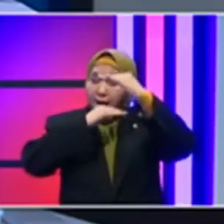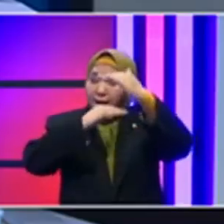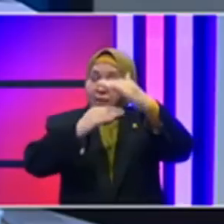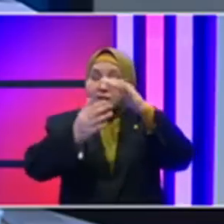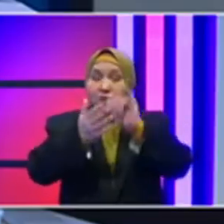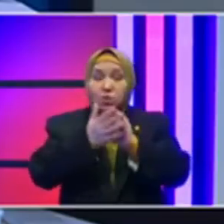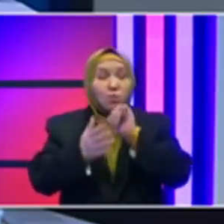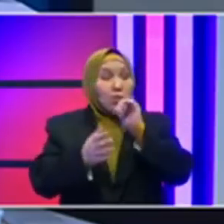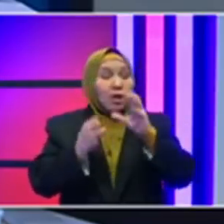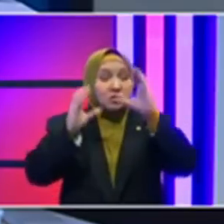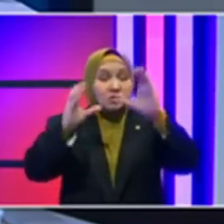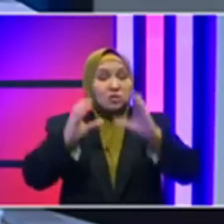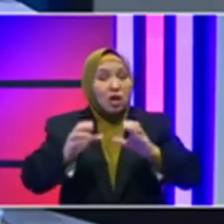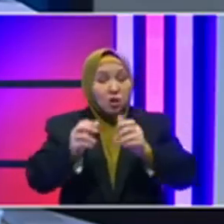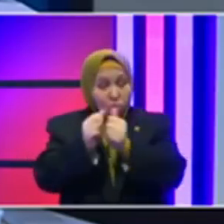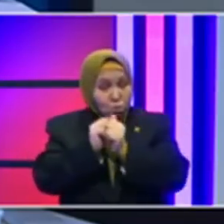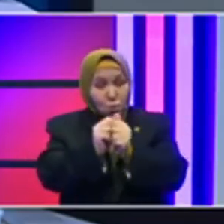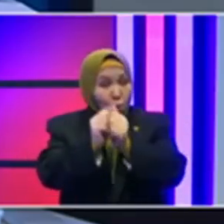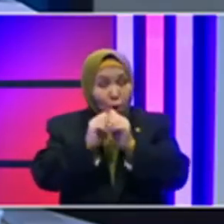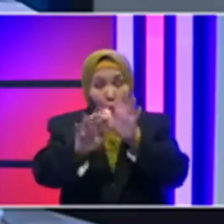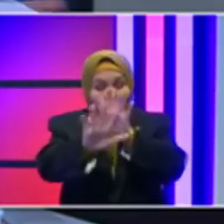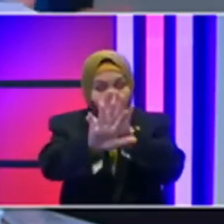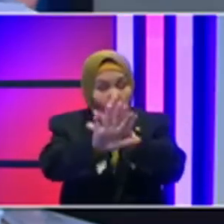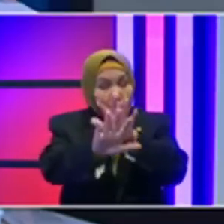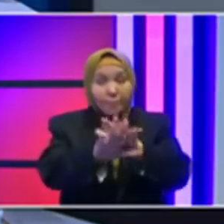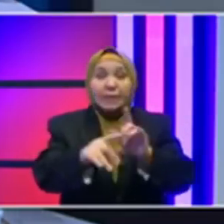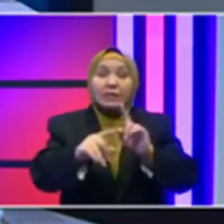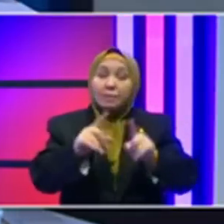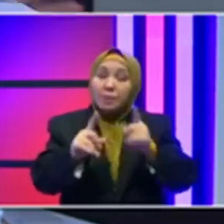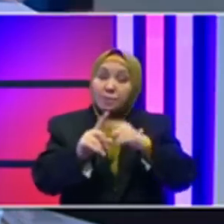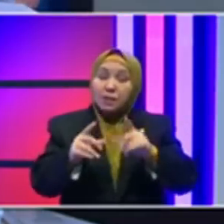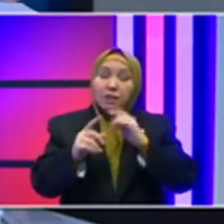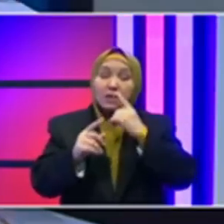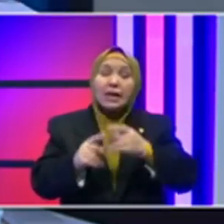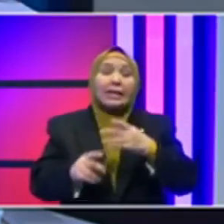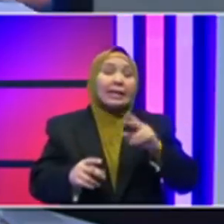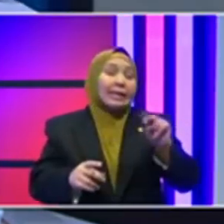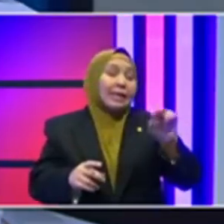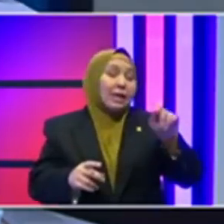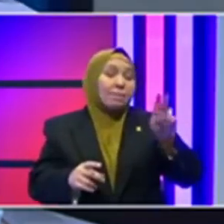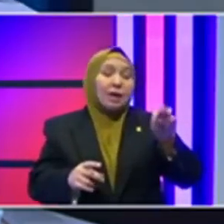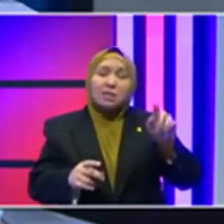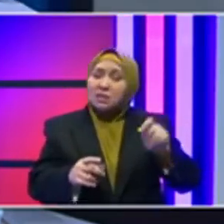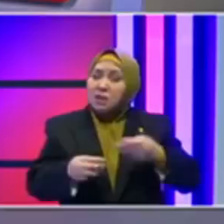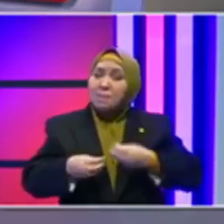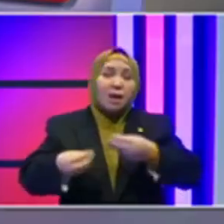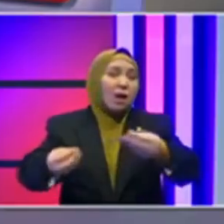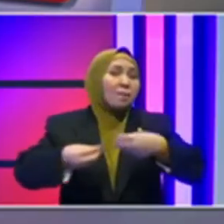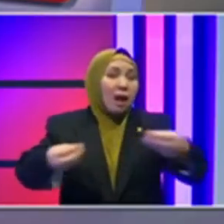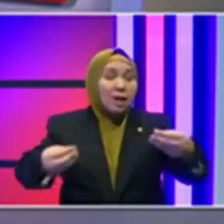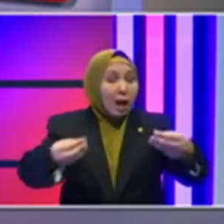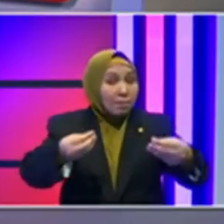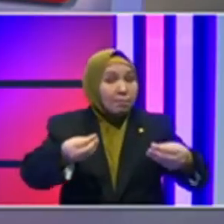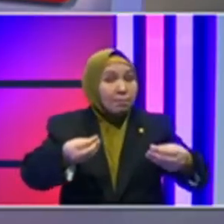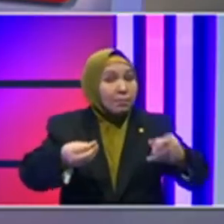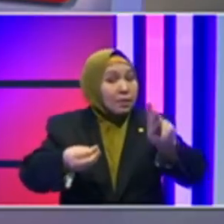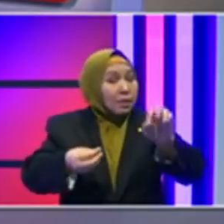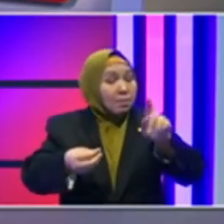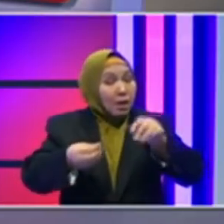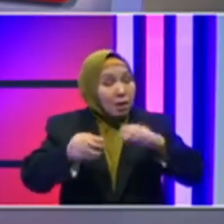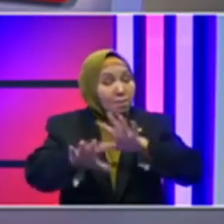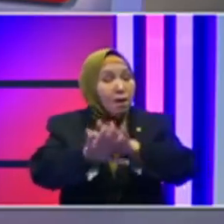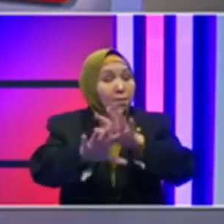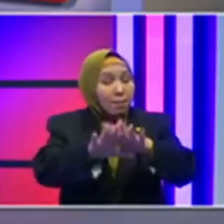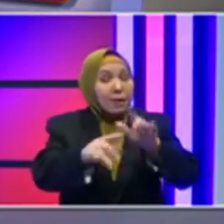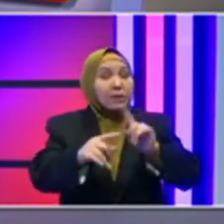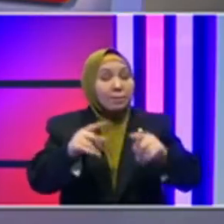secara beramai-ramai kan ya Tetapi bila yang didekatkan nikmat itu Nikmatilah kamu beramal tetapi kadang-kadang ada